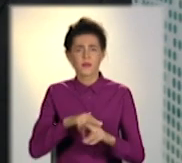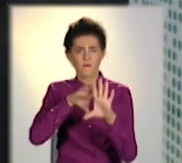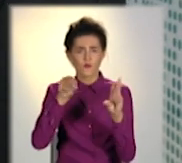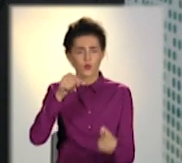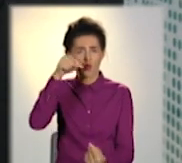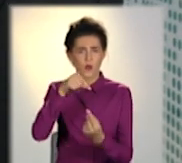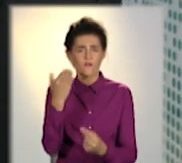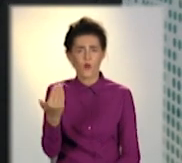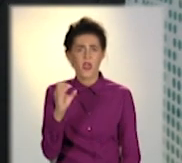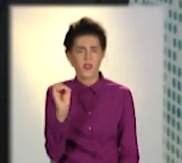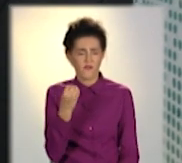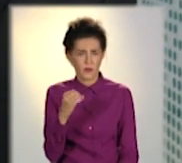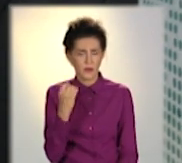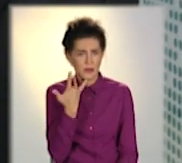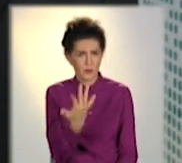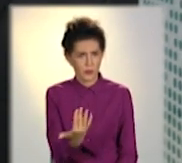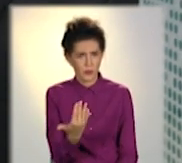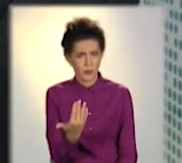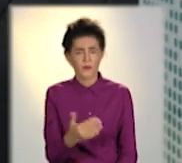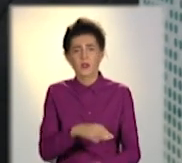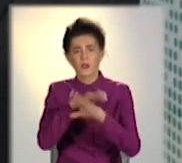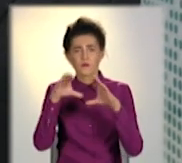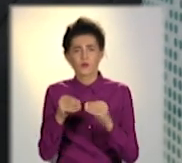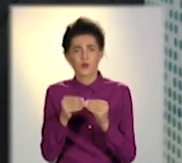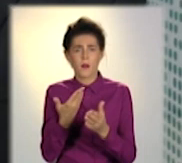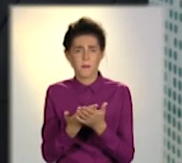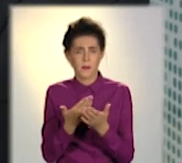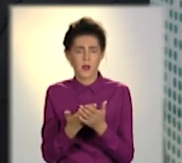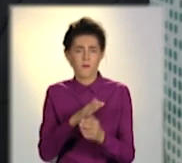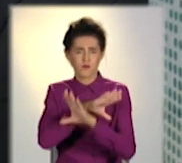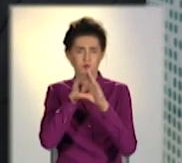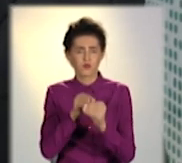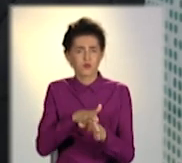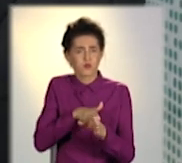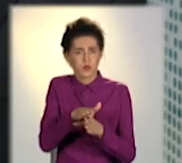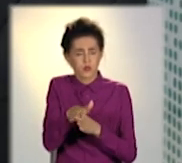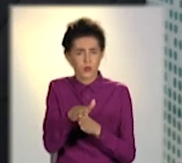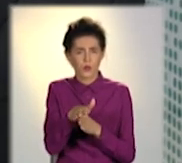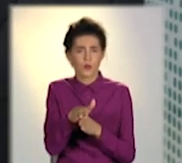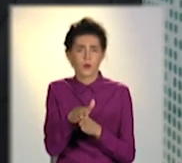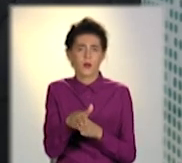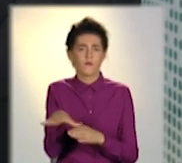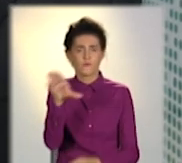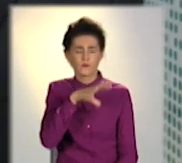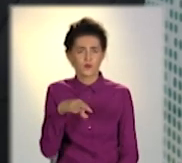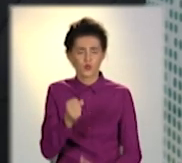відповідає європейським вимогам, приводить до повної, будемо так, придатності